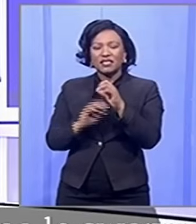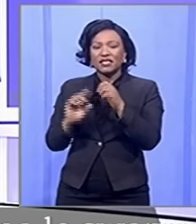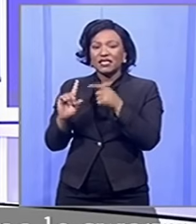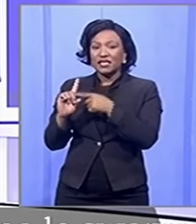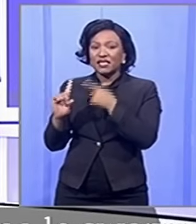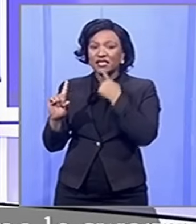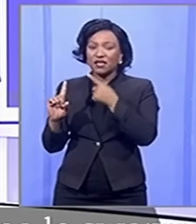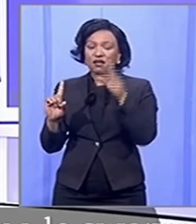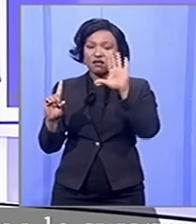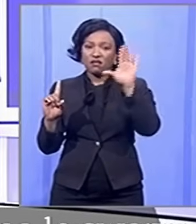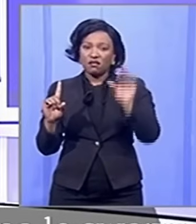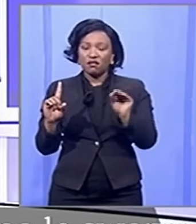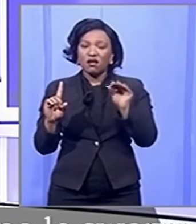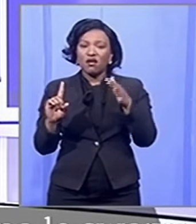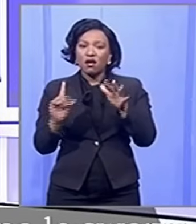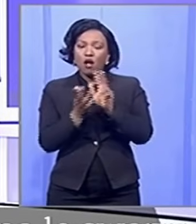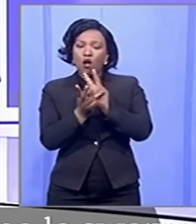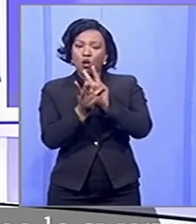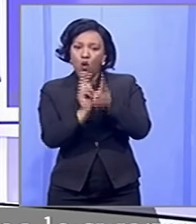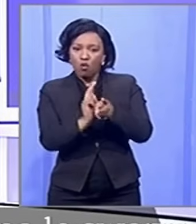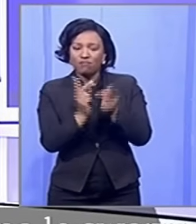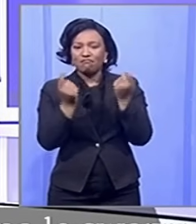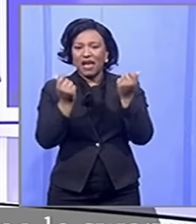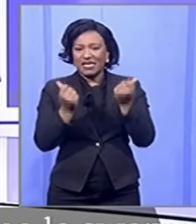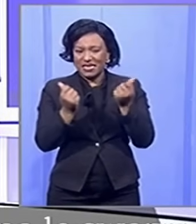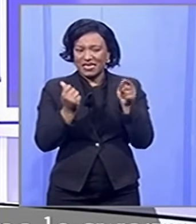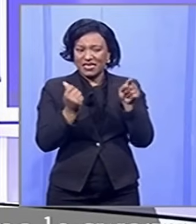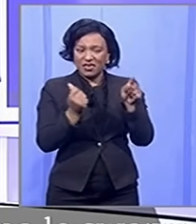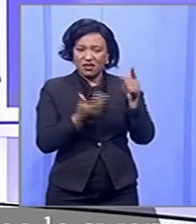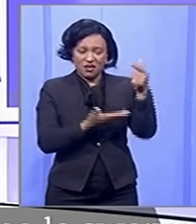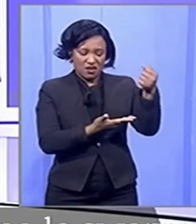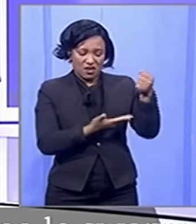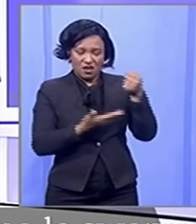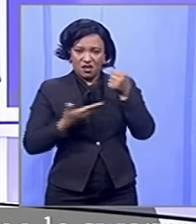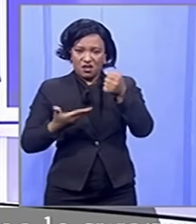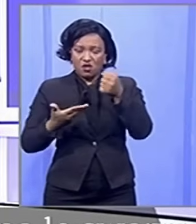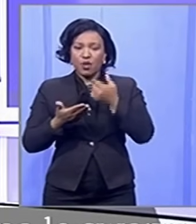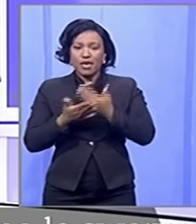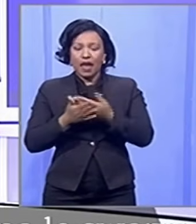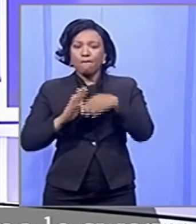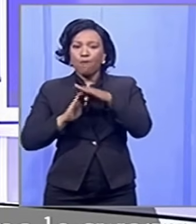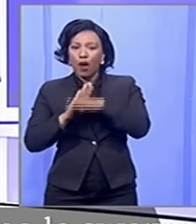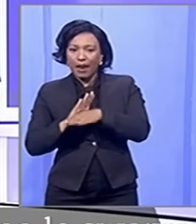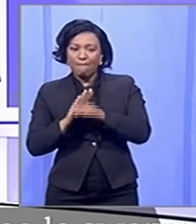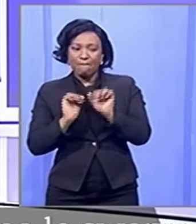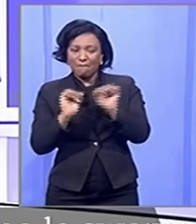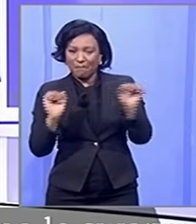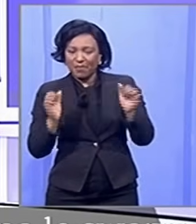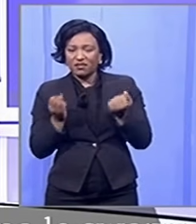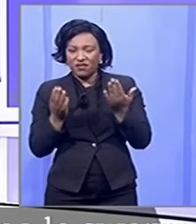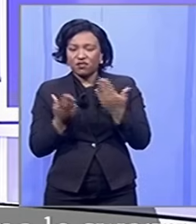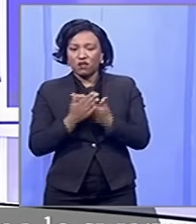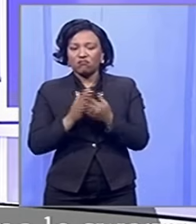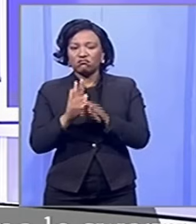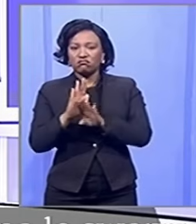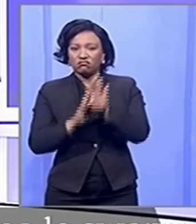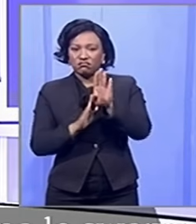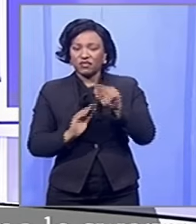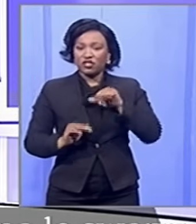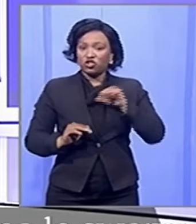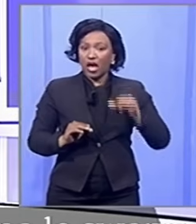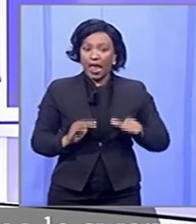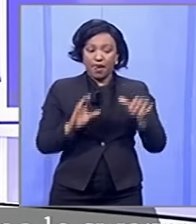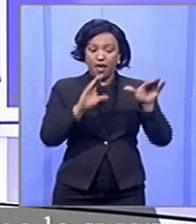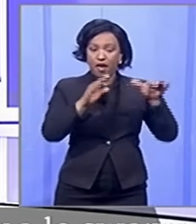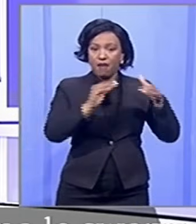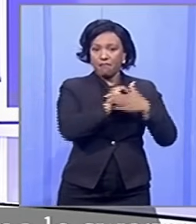hloka dikadimo tša mašeleng go kaonafatša mananeo kgoparara a yona. O boletše gape gore naga ya China e ya go